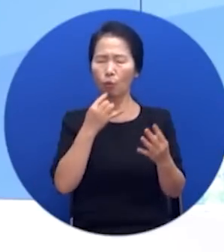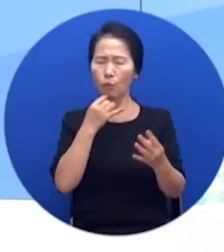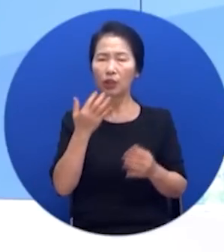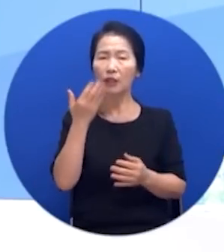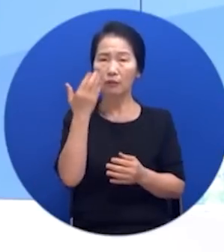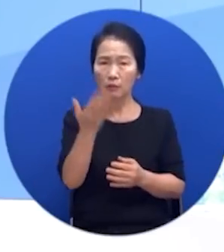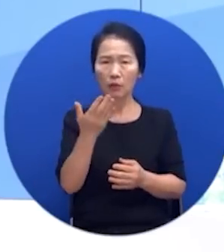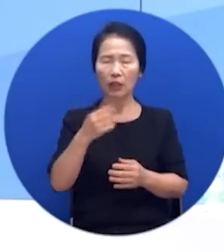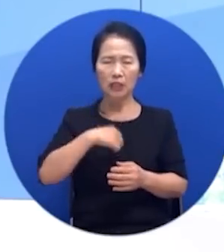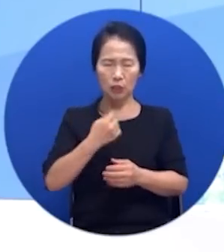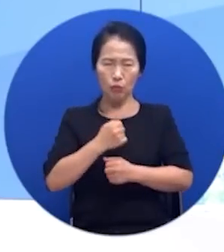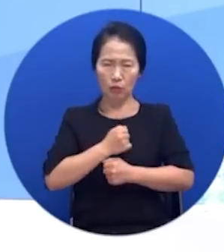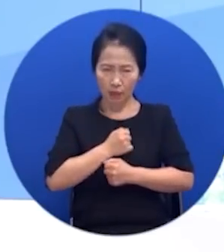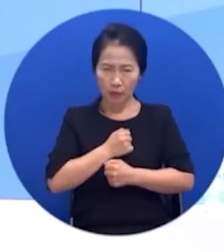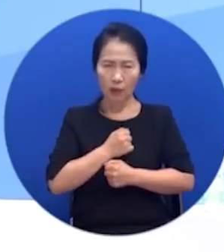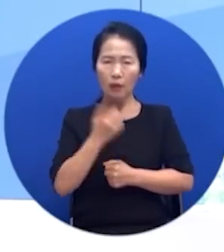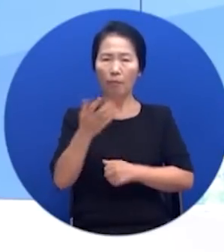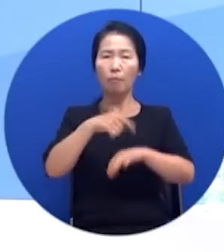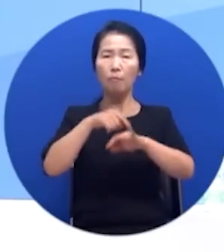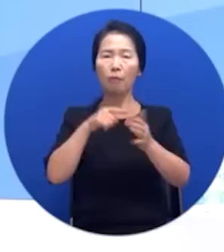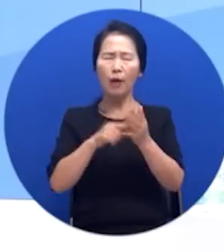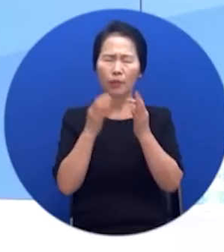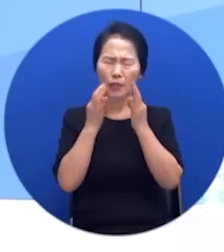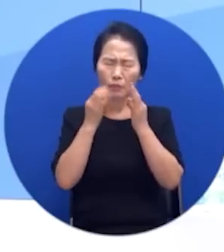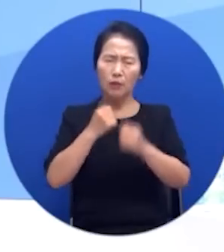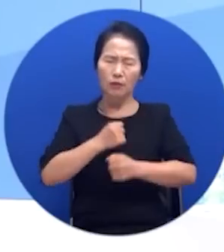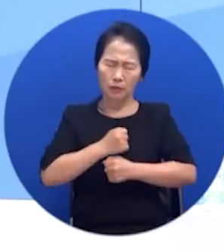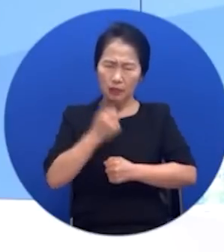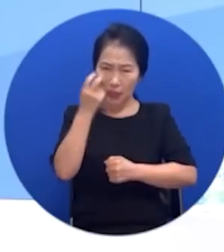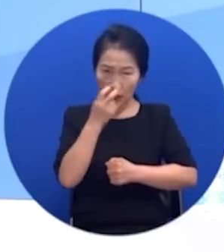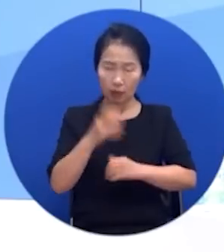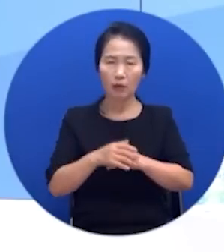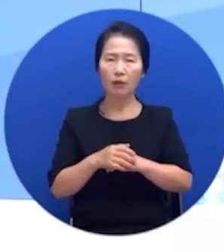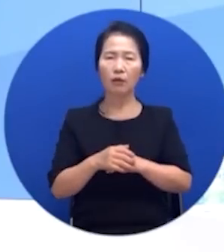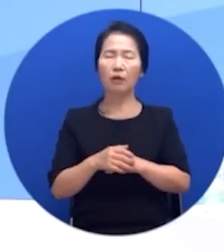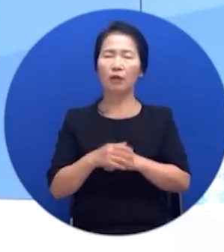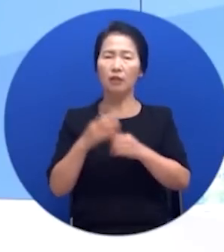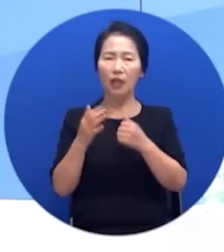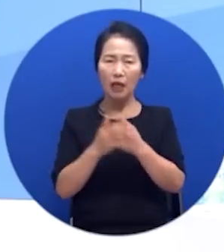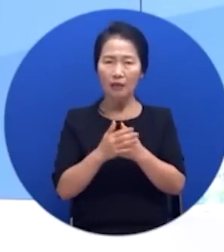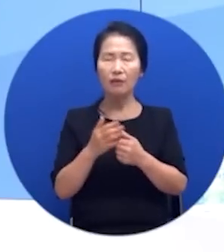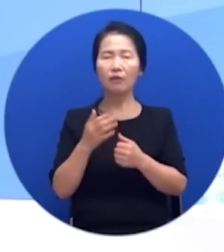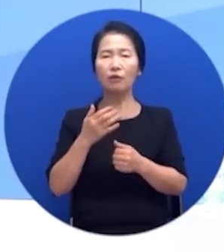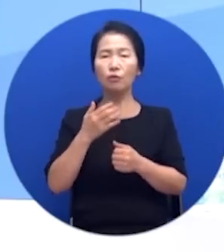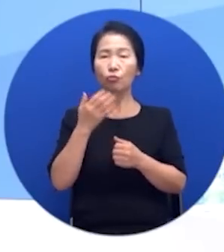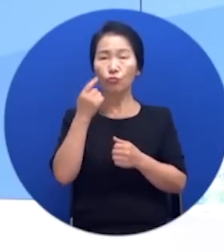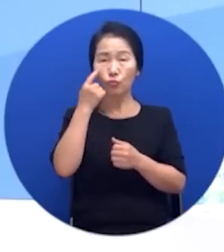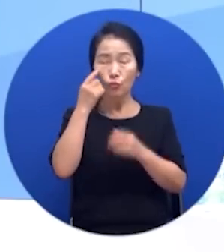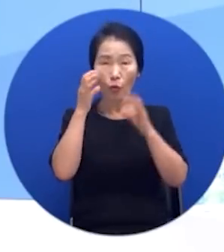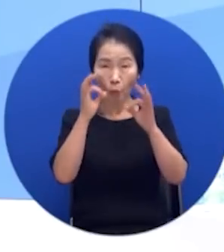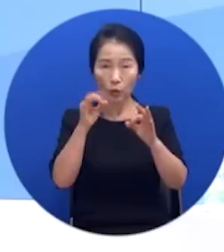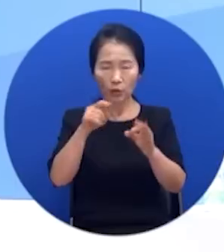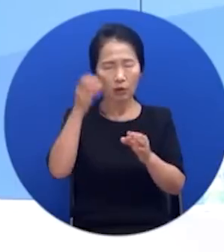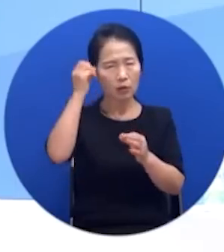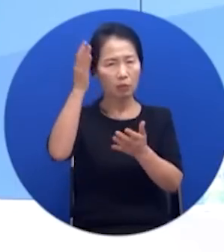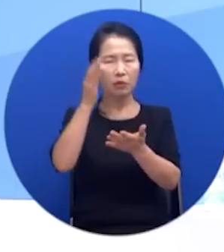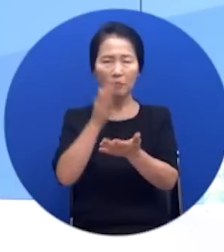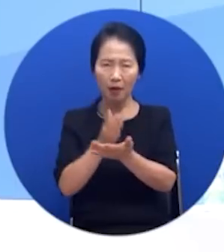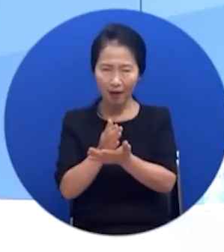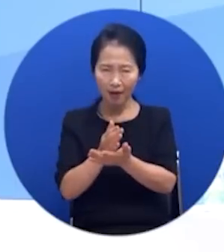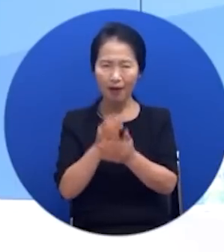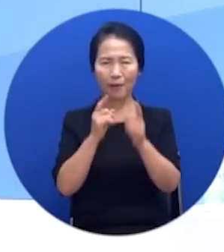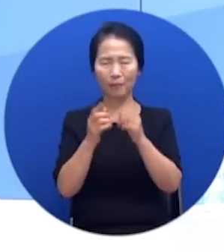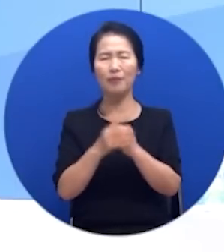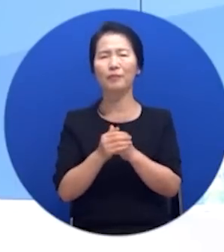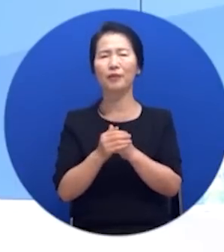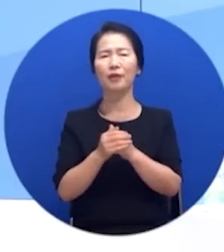스스로 삼가며 내 마음을 힘써 지키라. 그리하여 내가 눈으로 본 그 일을 잊어버리지 마라.